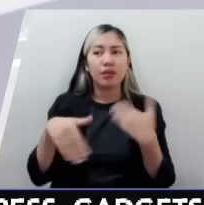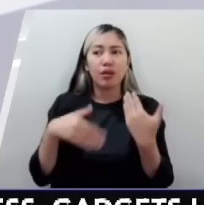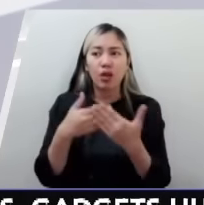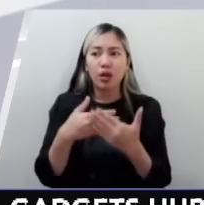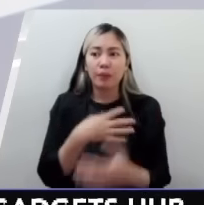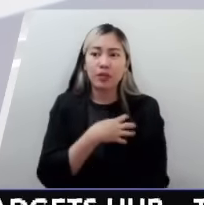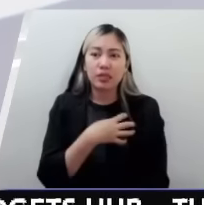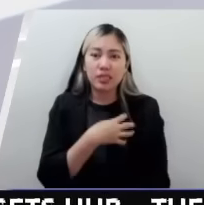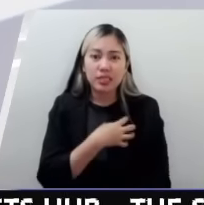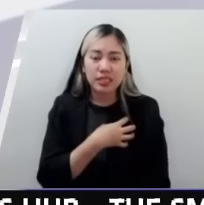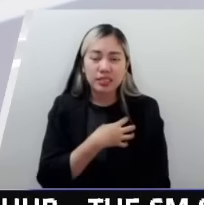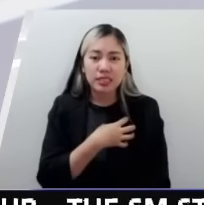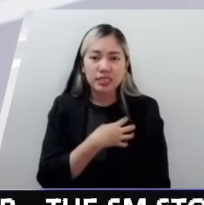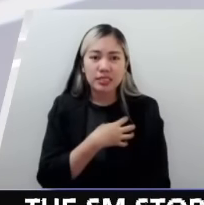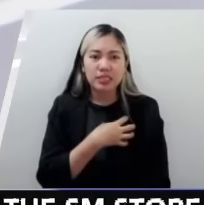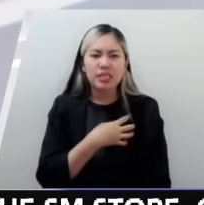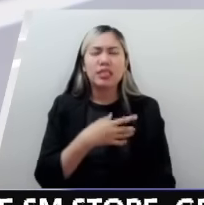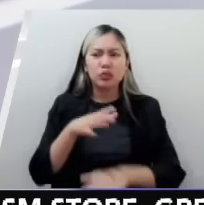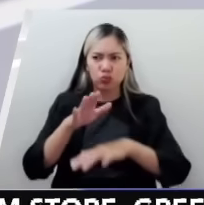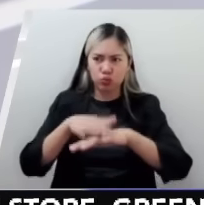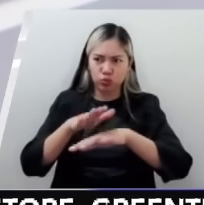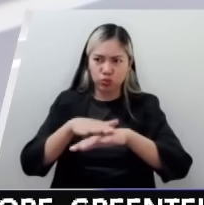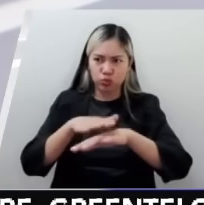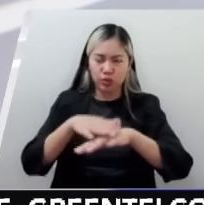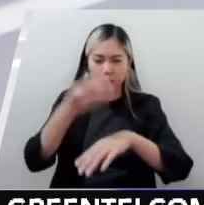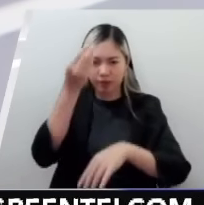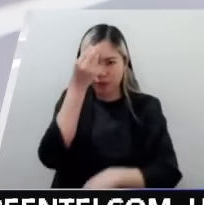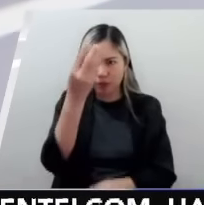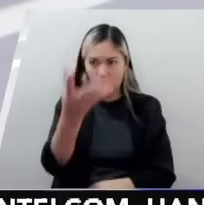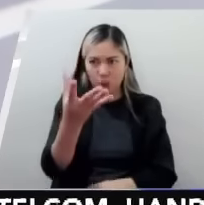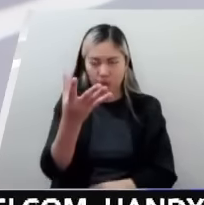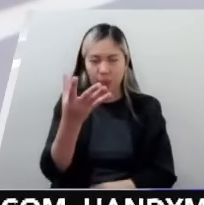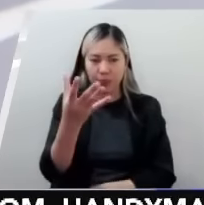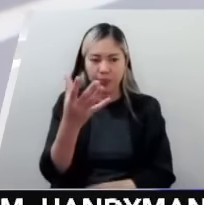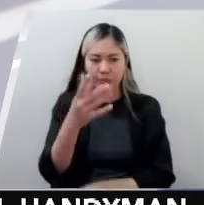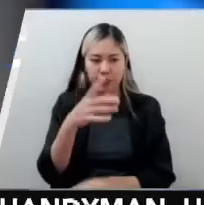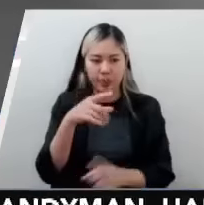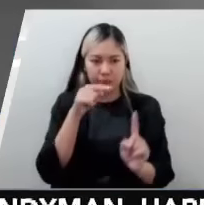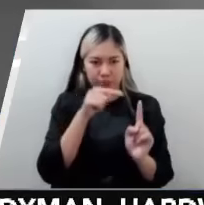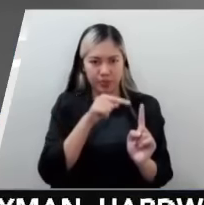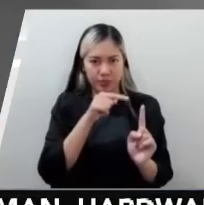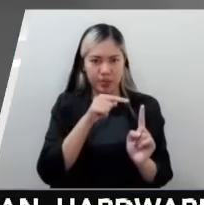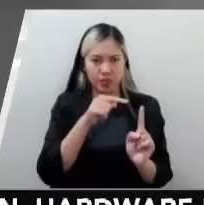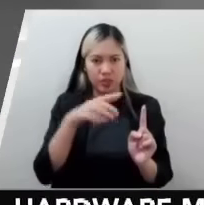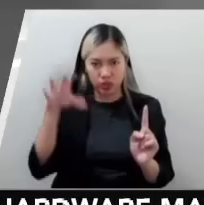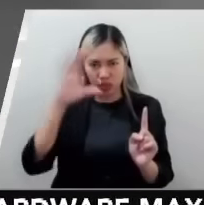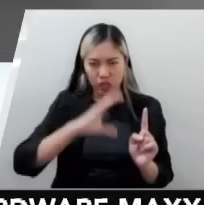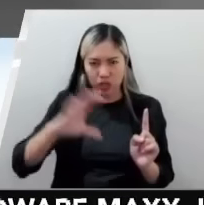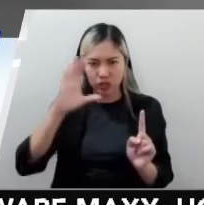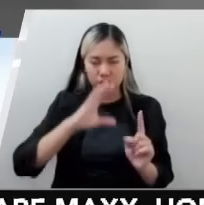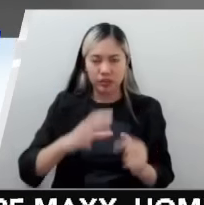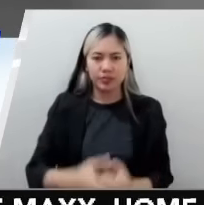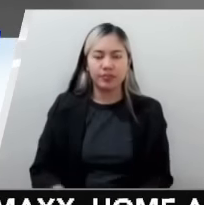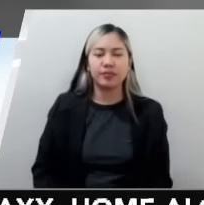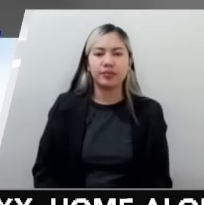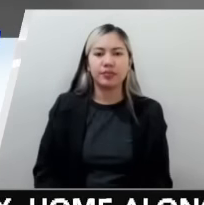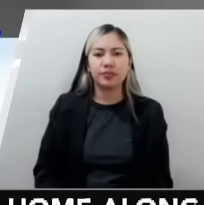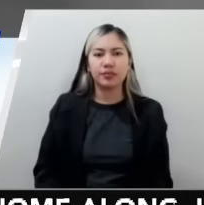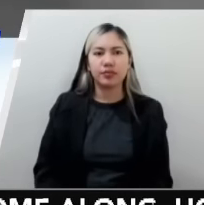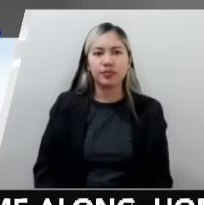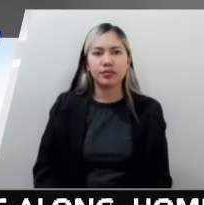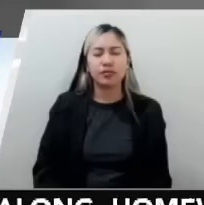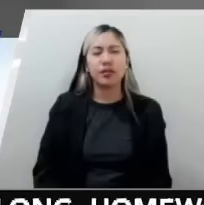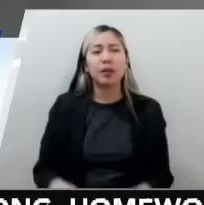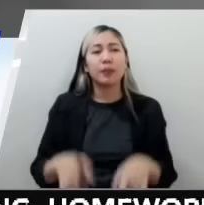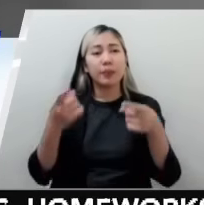stations ah pinap alarm yung missing person natin sa jodin Nueva Vizcaya